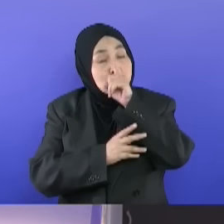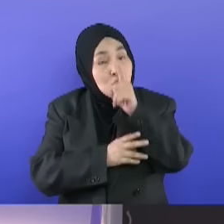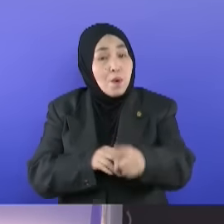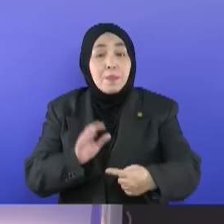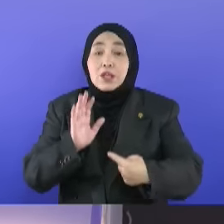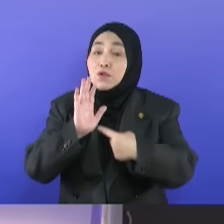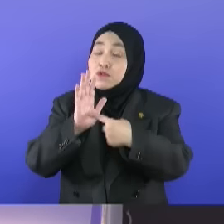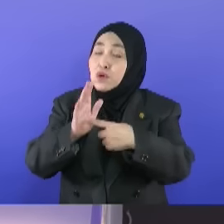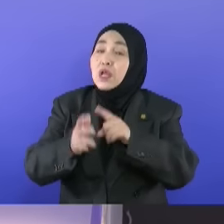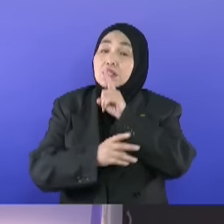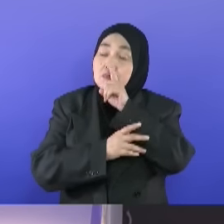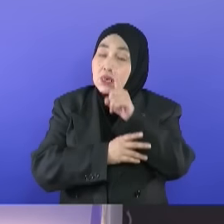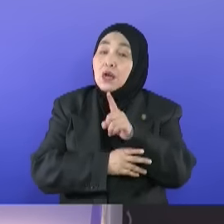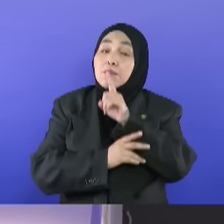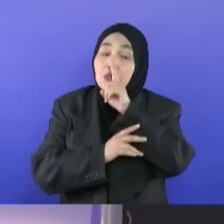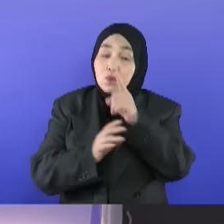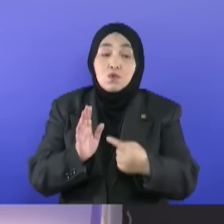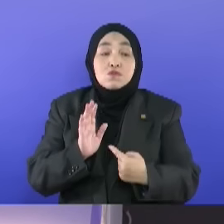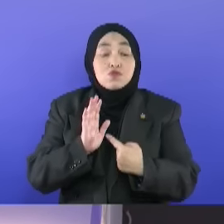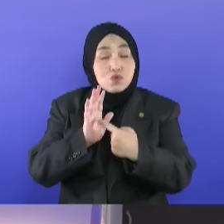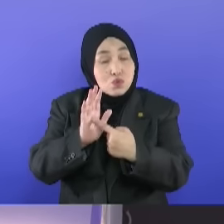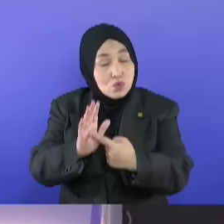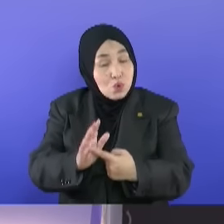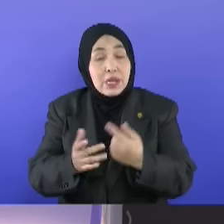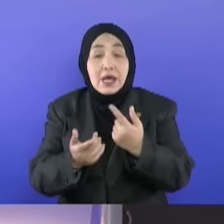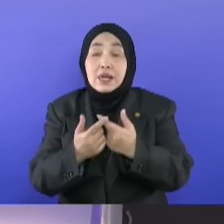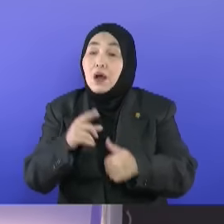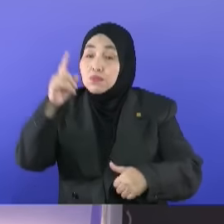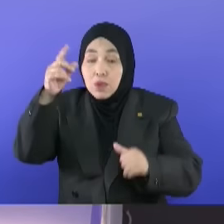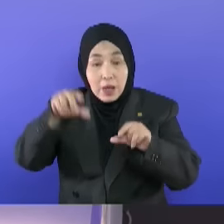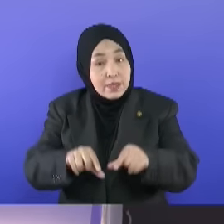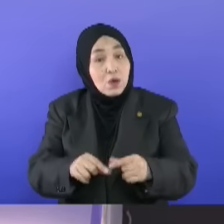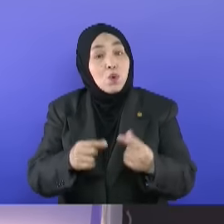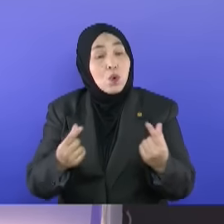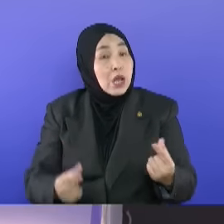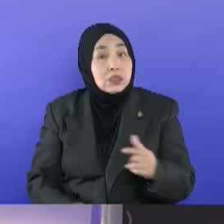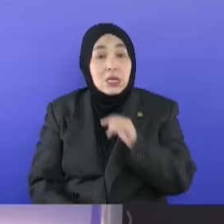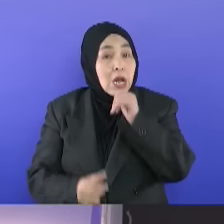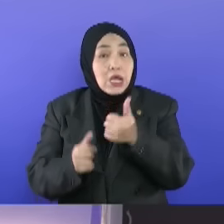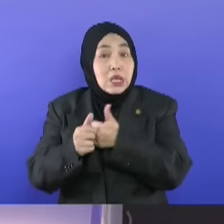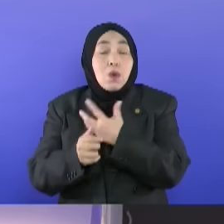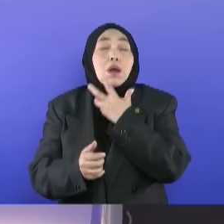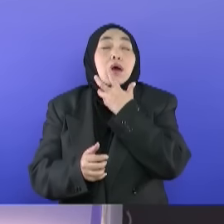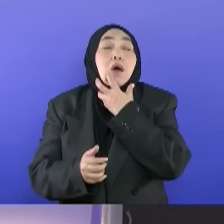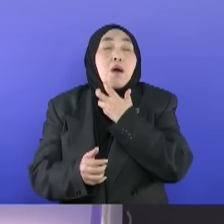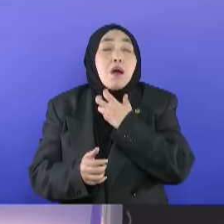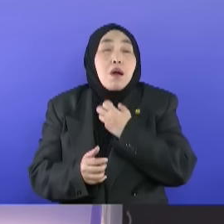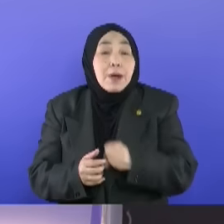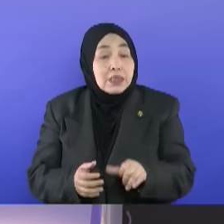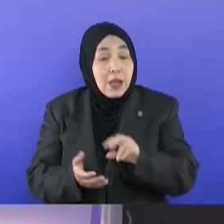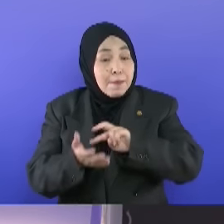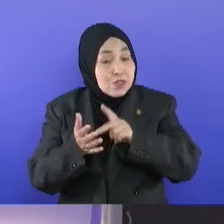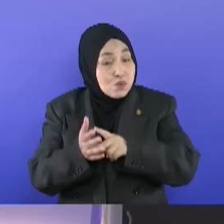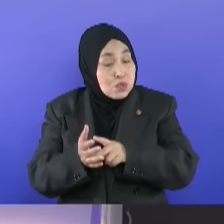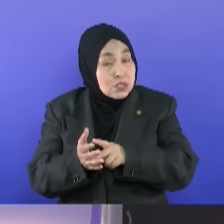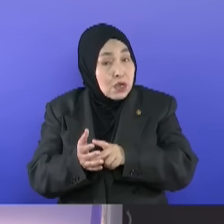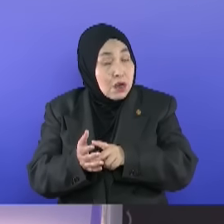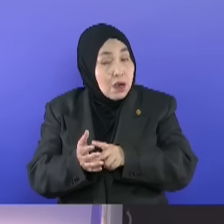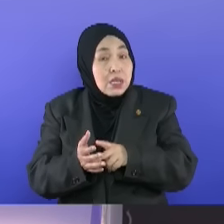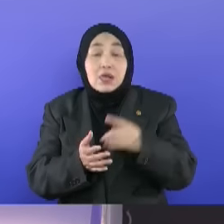petunjuk yang sebenar-benarnya petunjuk daripada Allah yakni al-Quran ya tidak mengikut hawa nafsu itu maksudnya ialah mereka